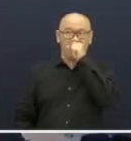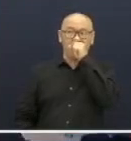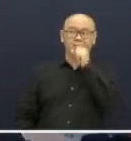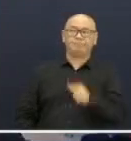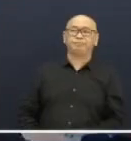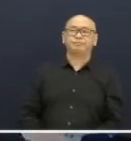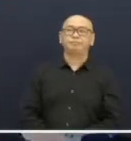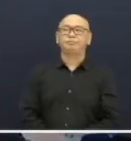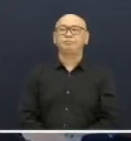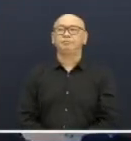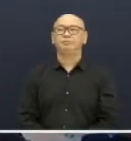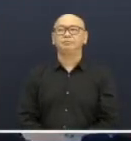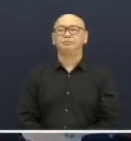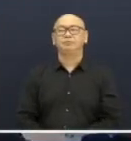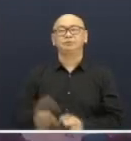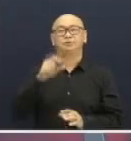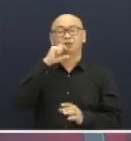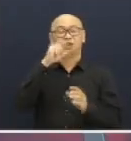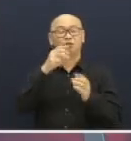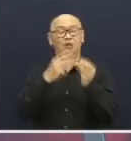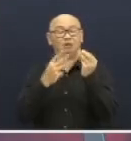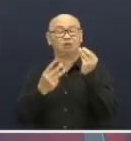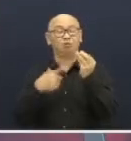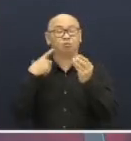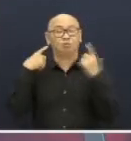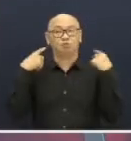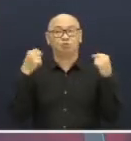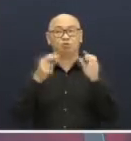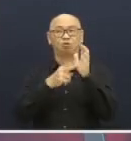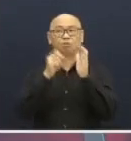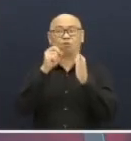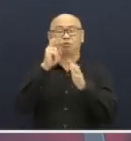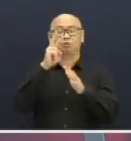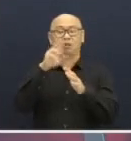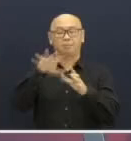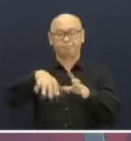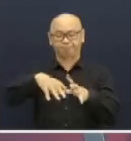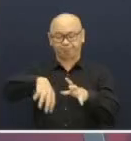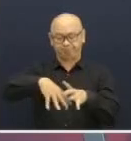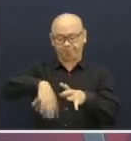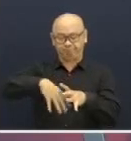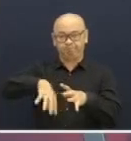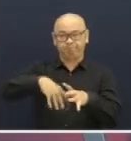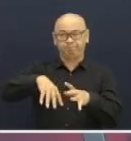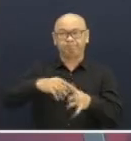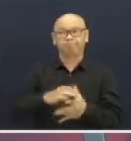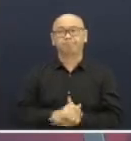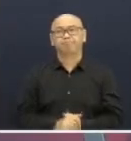Selanjutnya calon wakil gubernur nomor urut 2 untuk mengambil nomor amplop pertanyaan di fishbowl B, kami